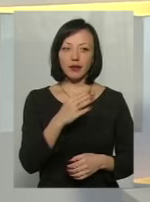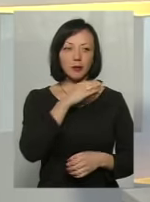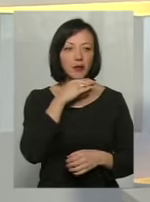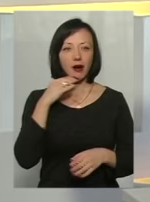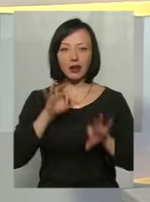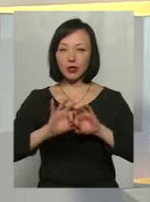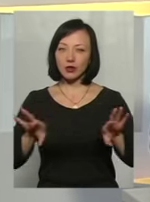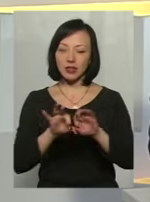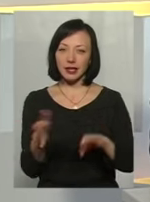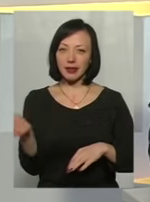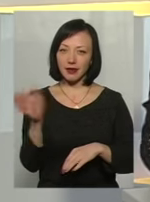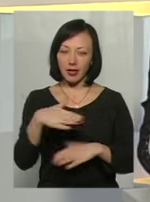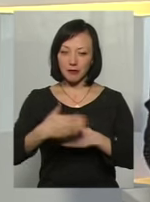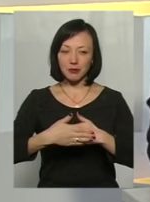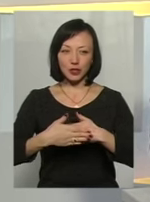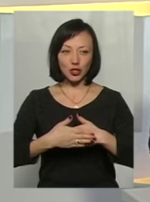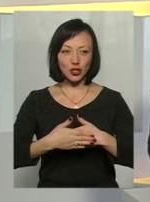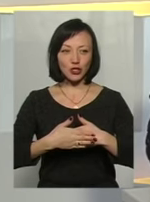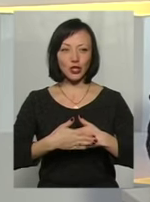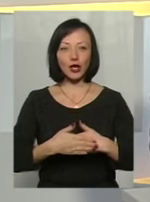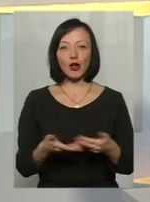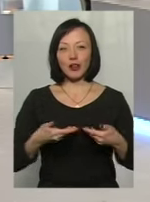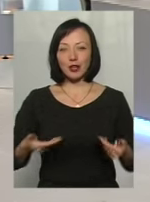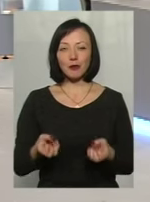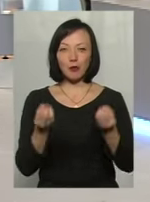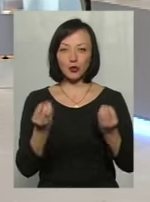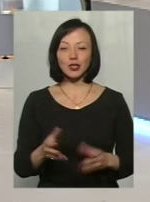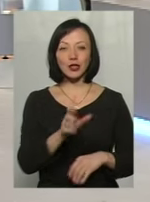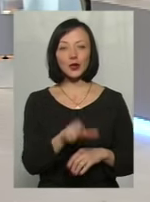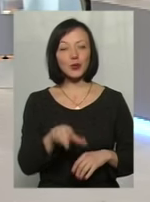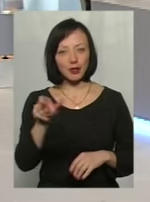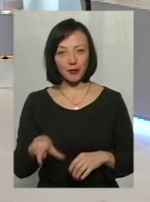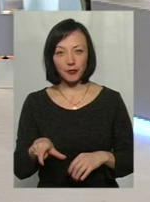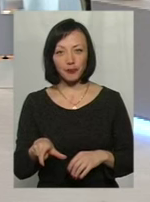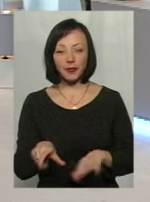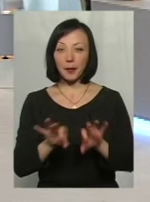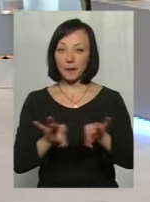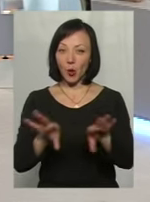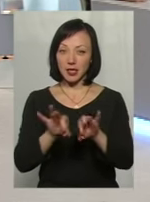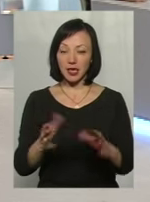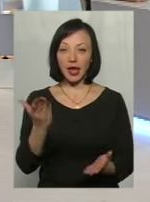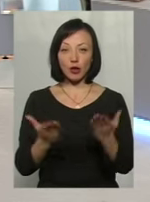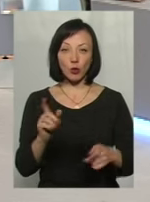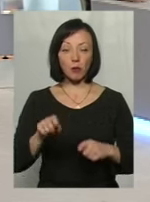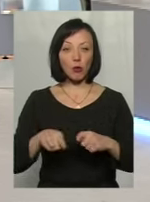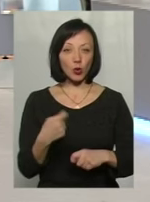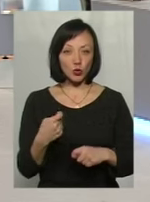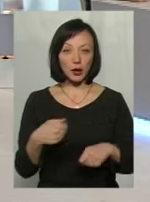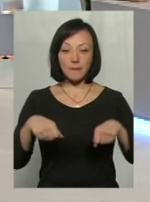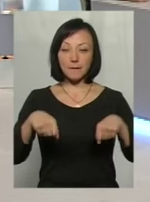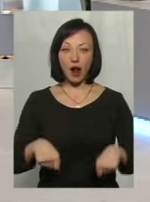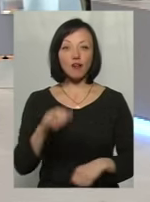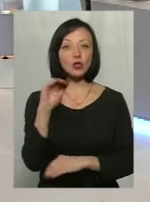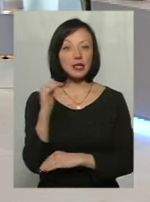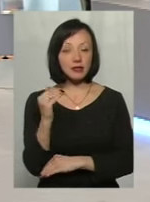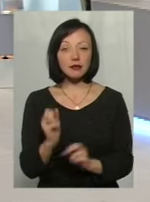розказали, а тепер давайте ближче до нас, смертних людей, поясніть, от якщо порушене там право дитини,